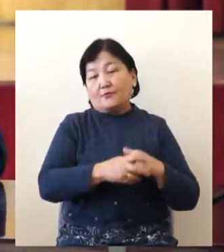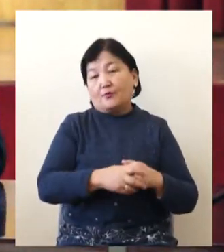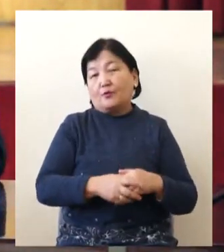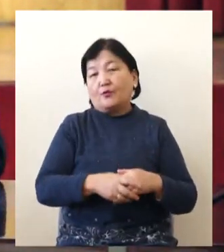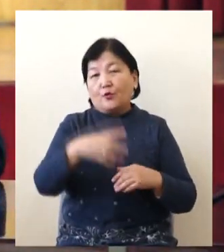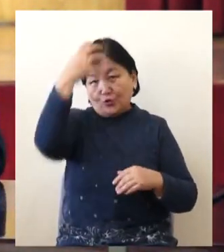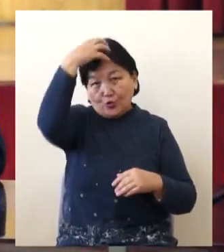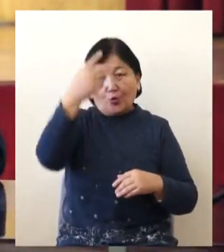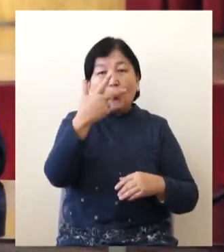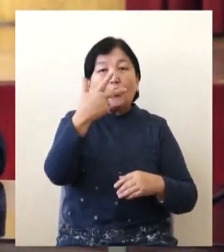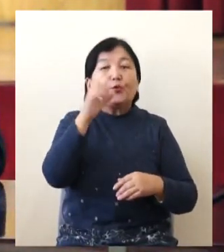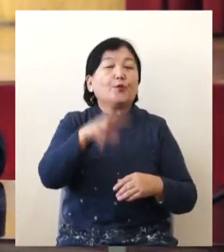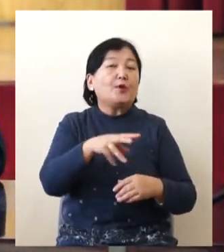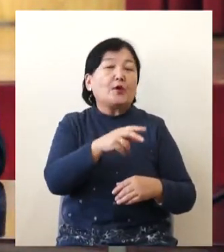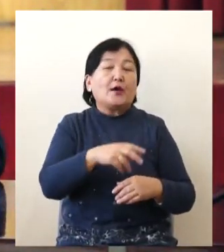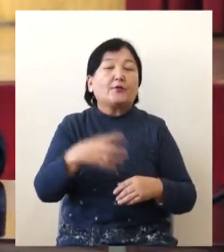шээ.